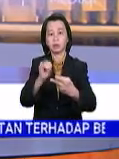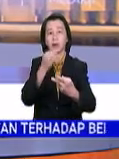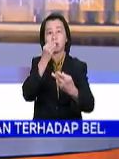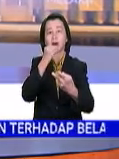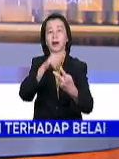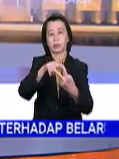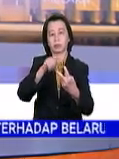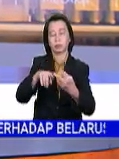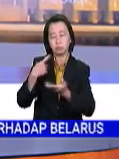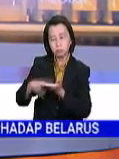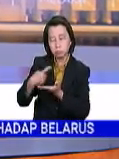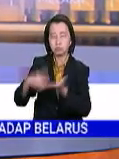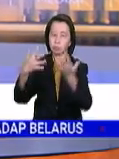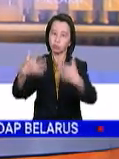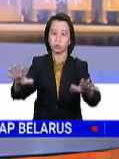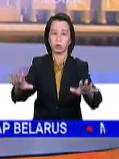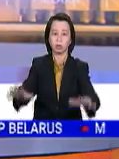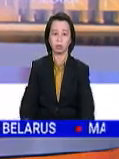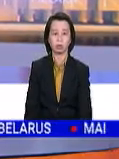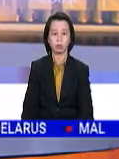Makanan.